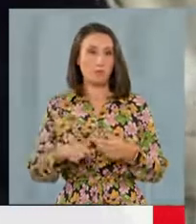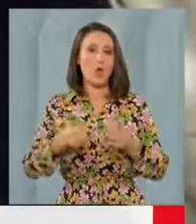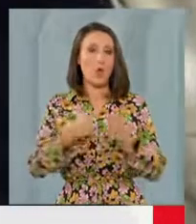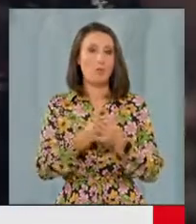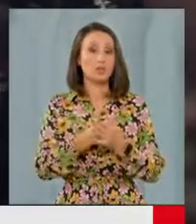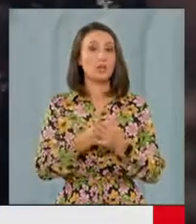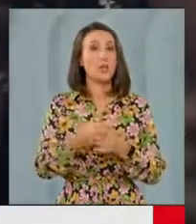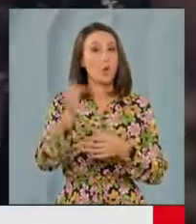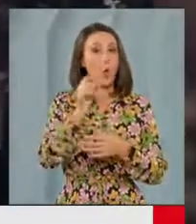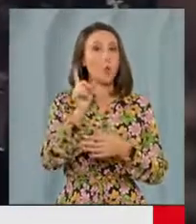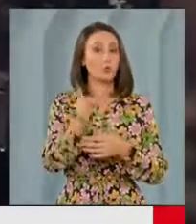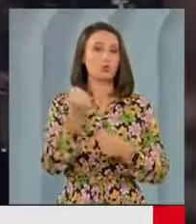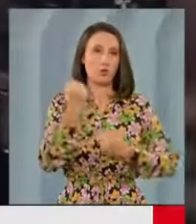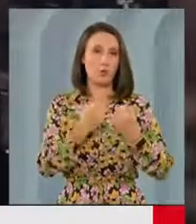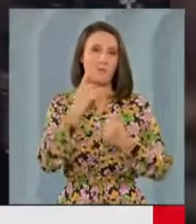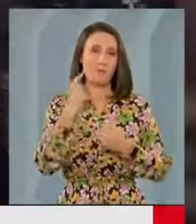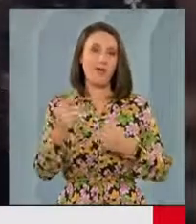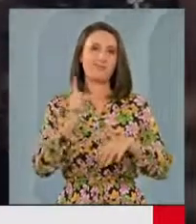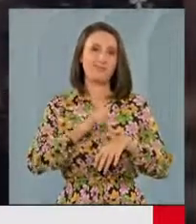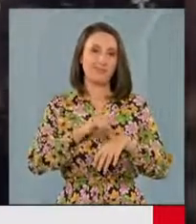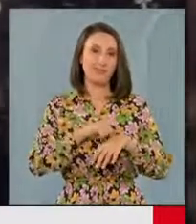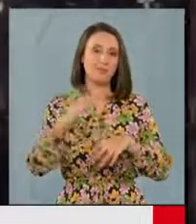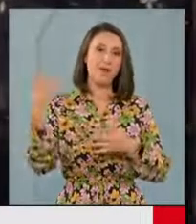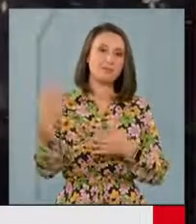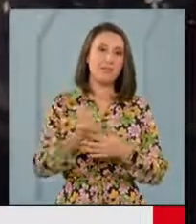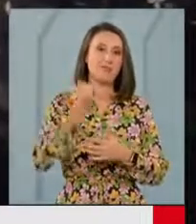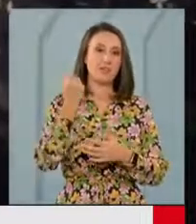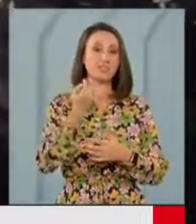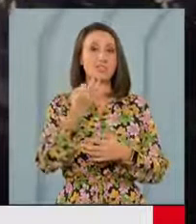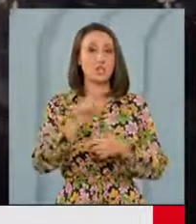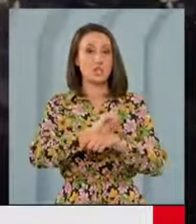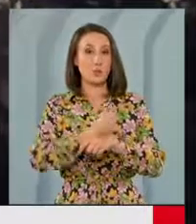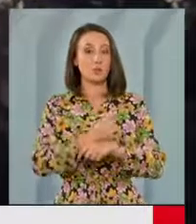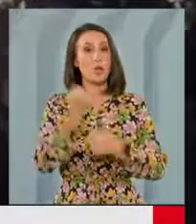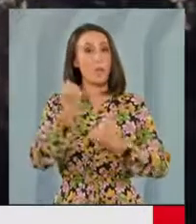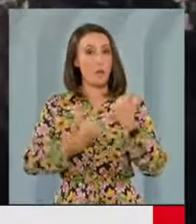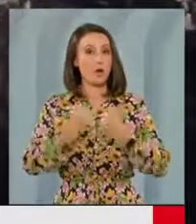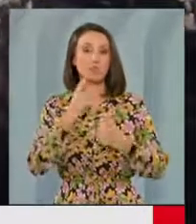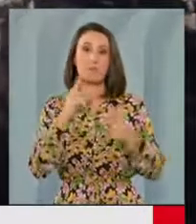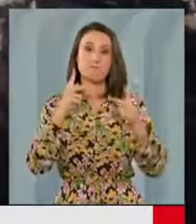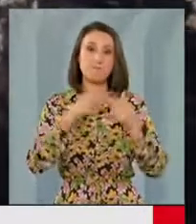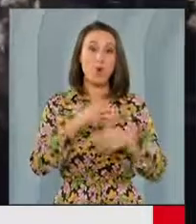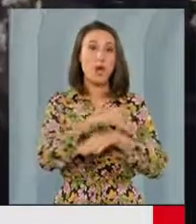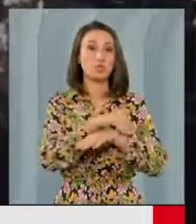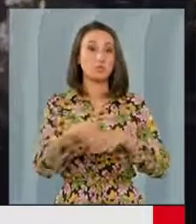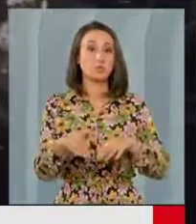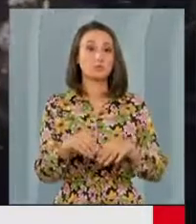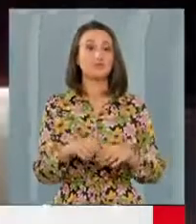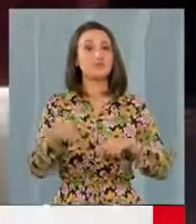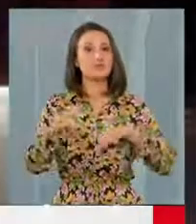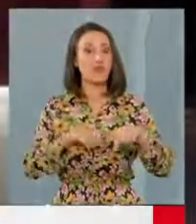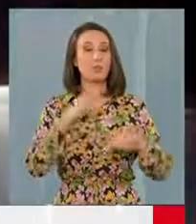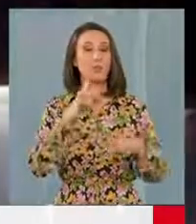norocul lui șoferul a reușit să iasă la timp și să se salveze din Calea flăcărilor zeci de minute însă autovehiculul a fost blocat pe șosea totodată